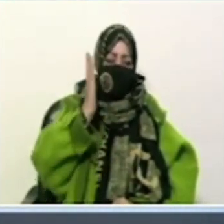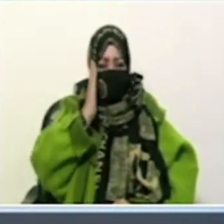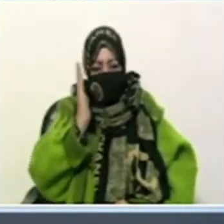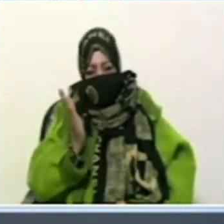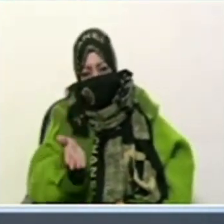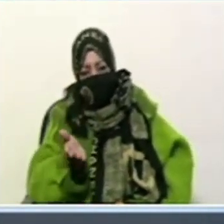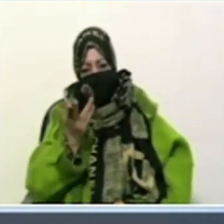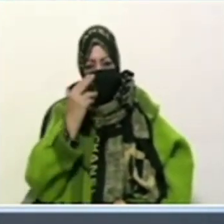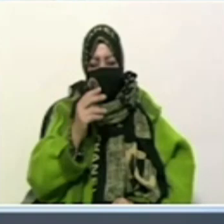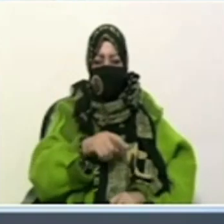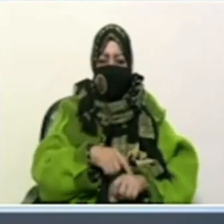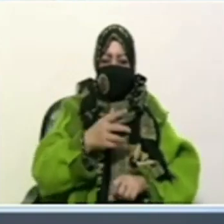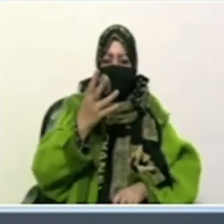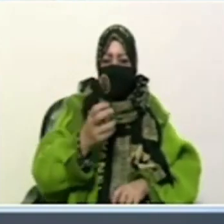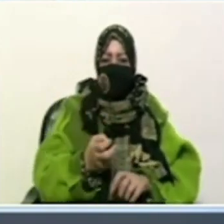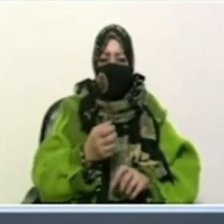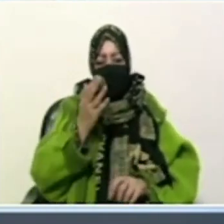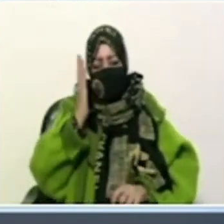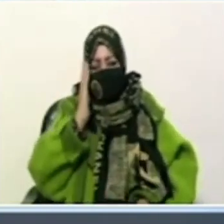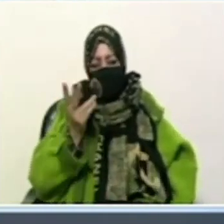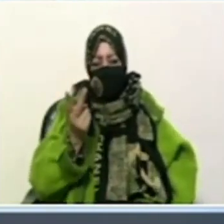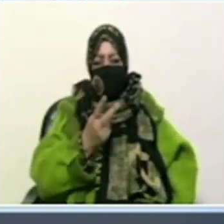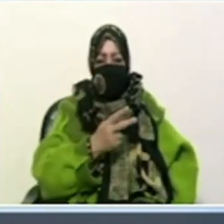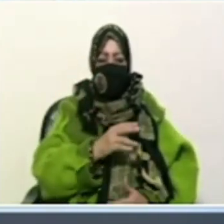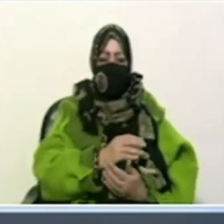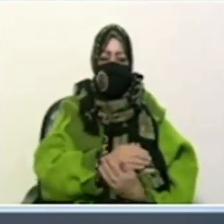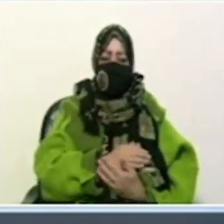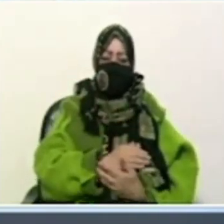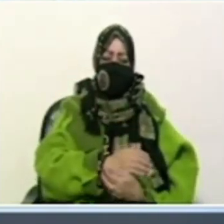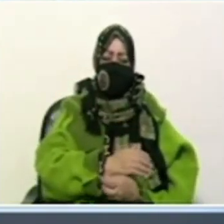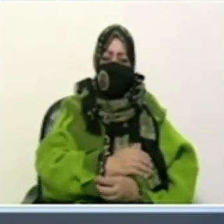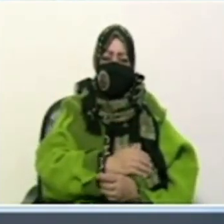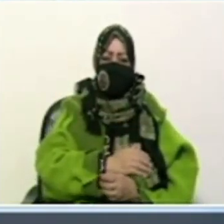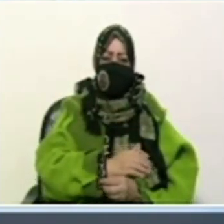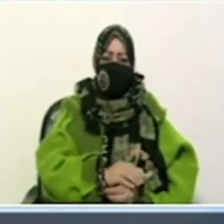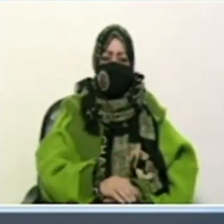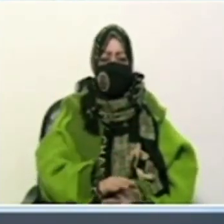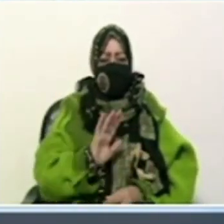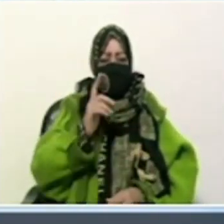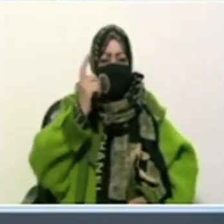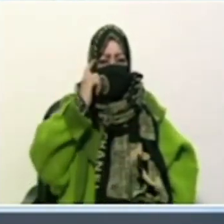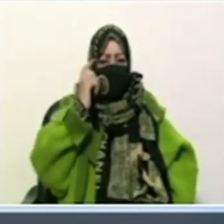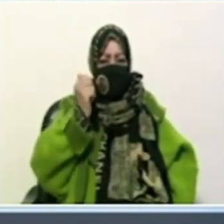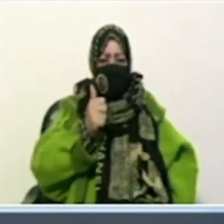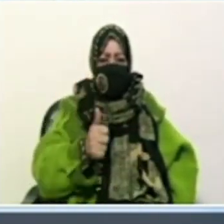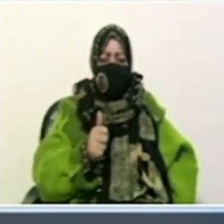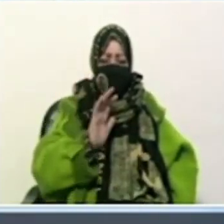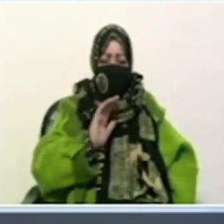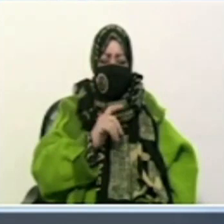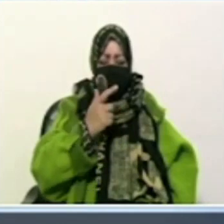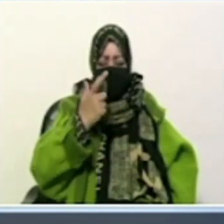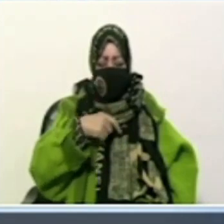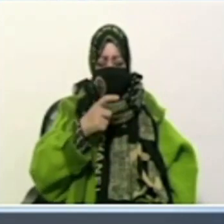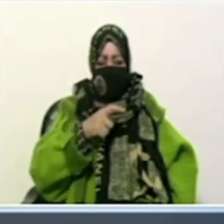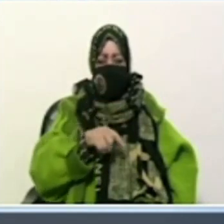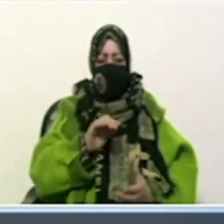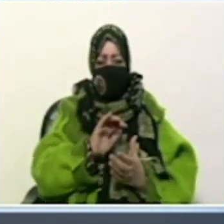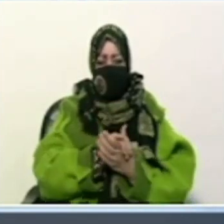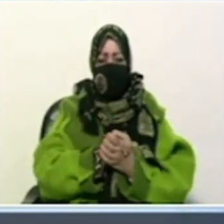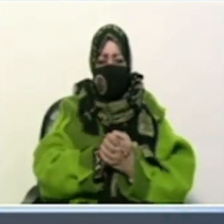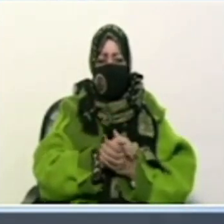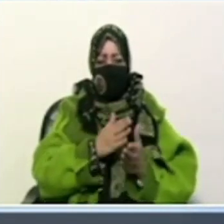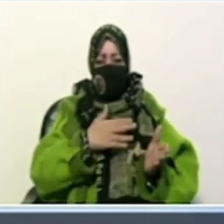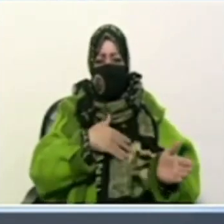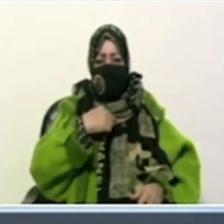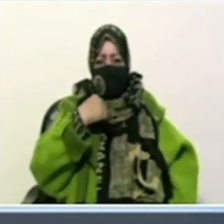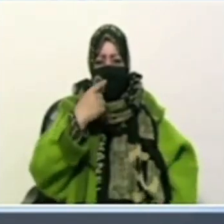بعض الصحابة أن التي تنامون عنها خير، لكن لو فعلت حتى الطريقة الأولى يعني